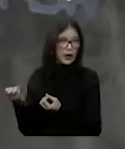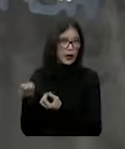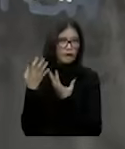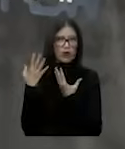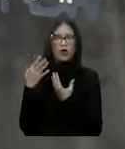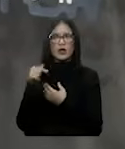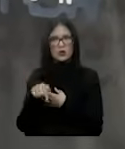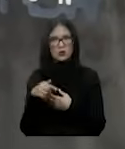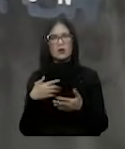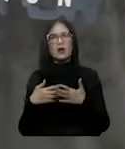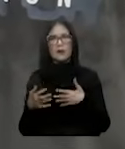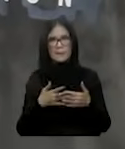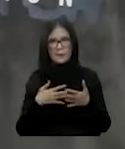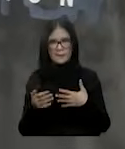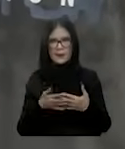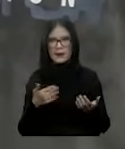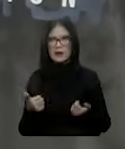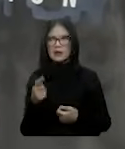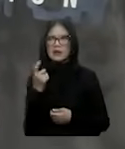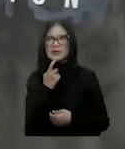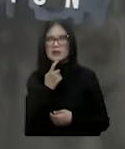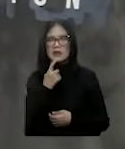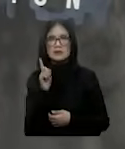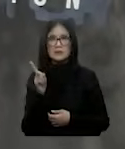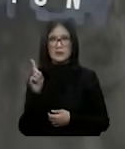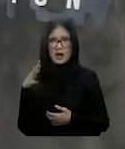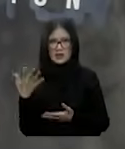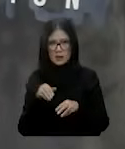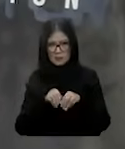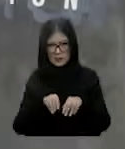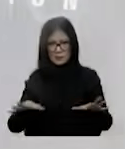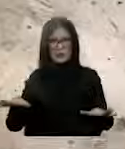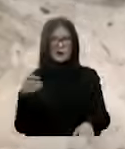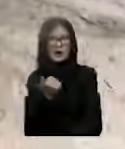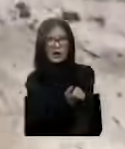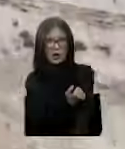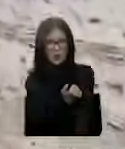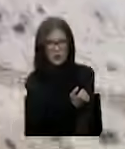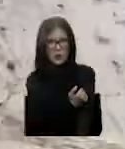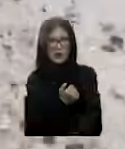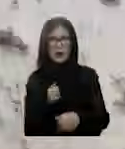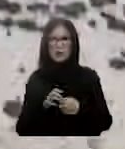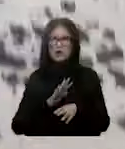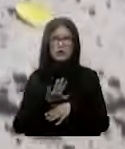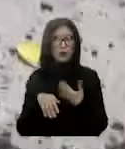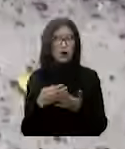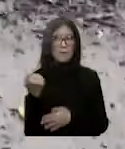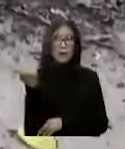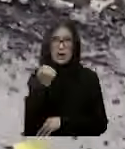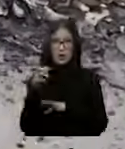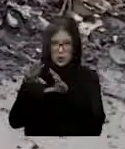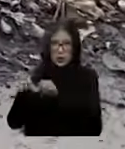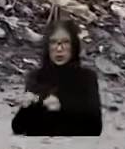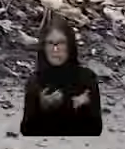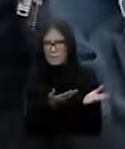apapun terkait adanya peredaran narkoba di wilayah. Seluruh pelaku yang ditangkap dibawa ke